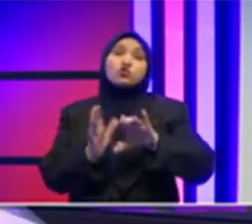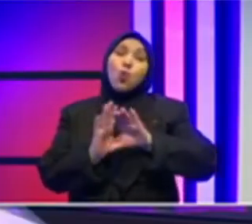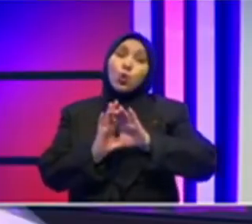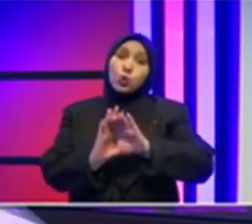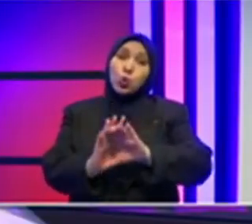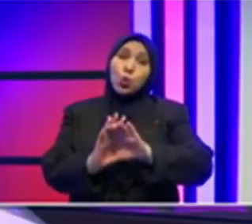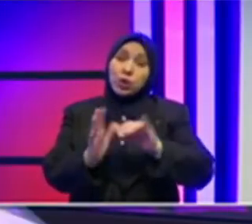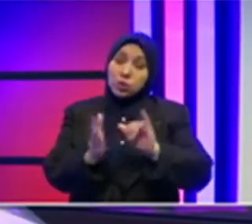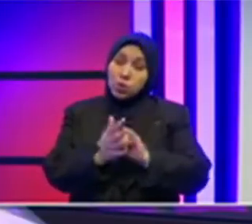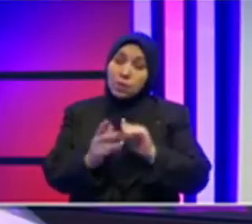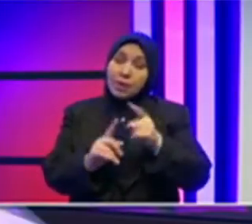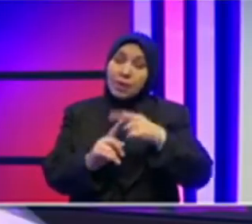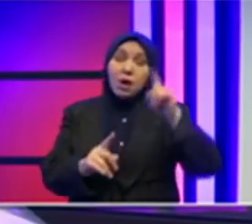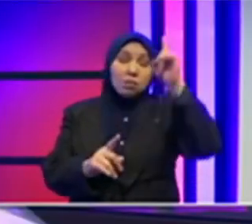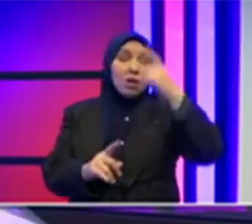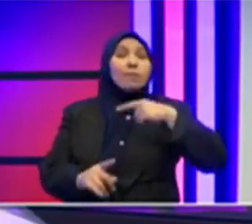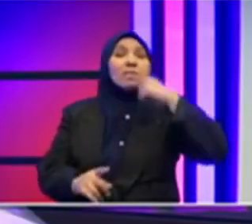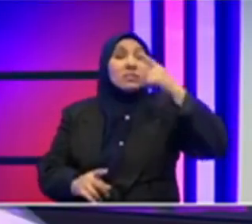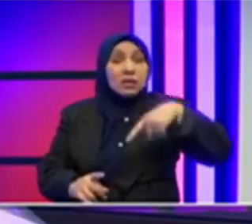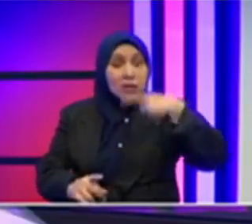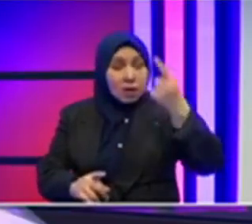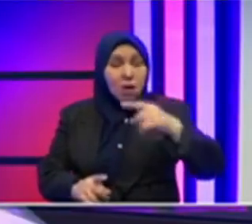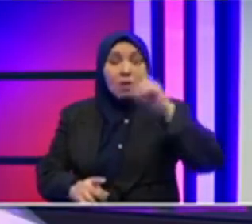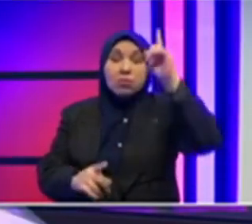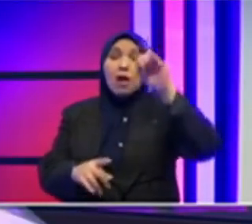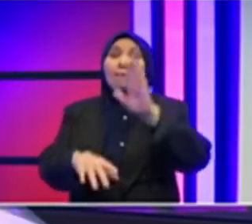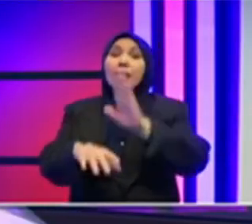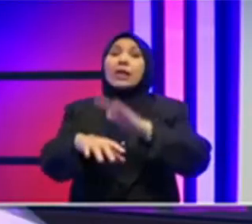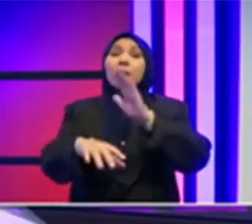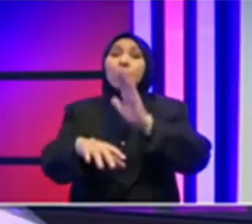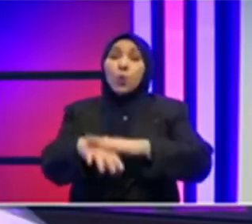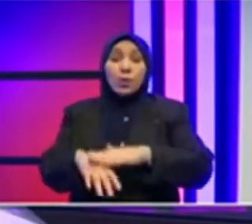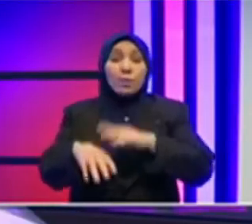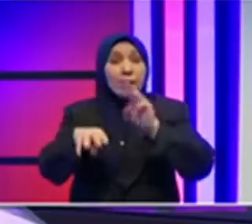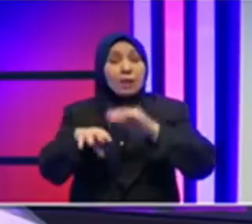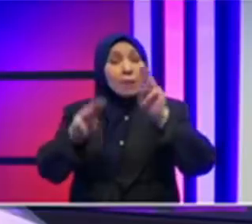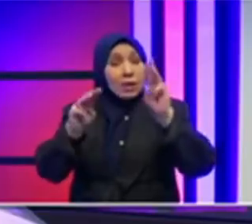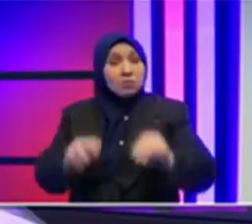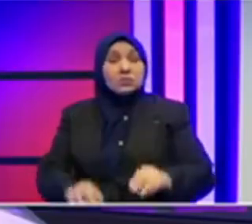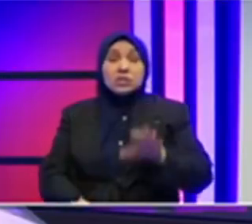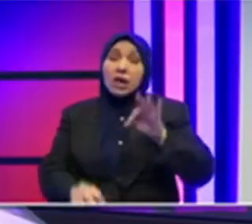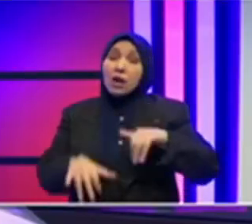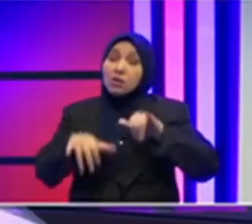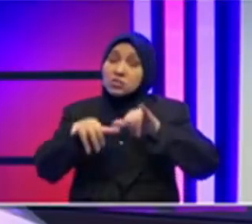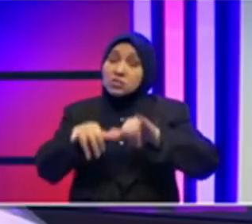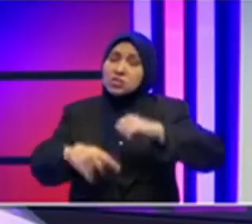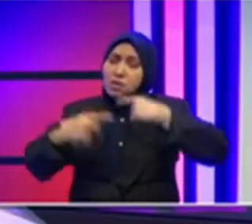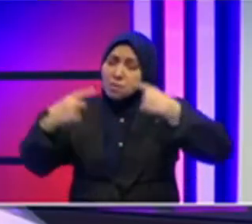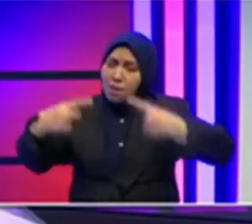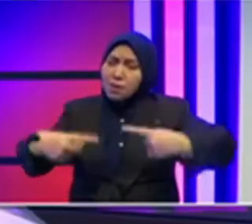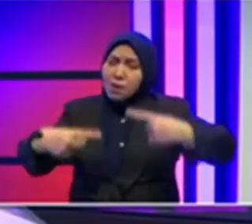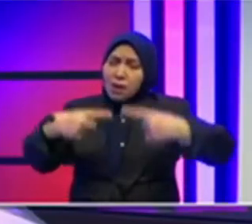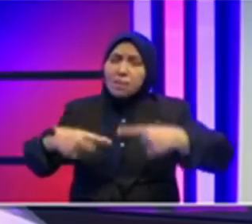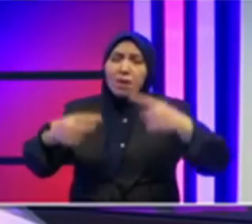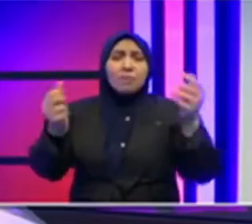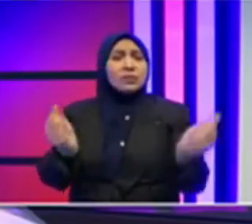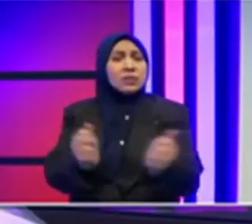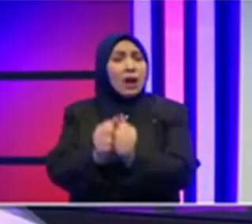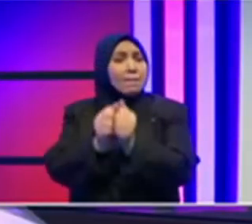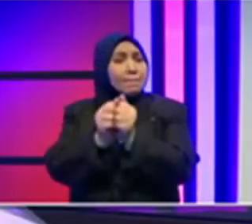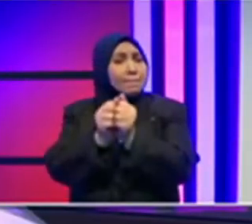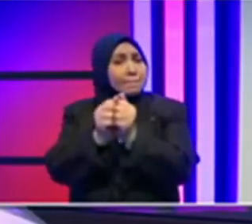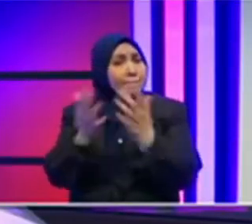Allah menyatakan perkara ini, sebenarnya Allah menegur kepada manusia, kalau mereka masih berdebat tanpa ilmu, tanpa